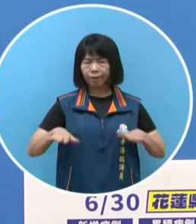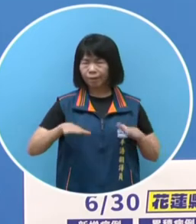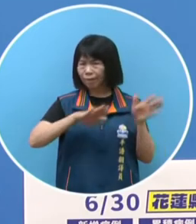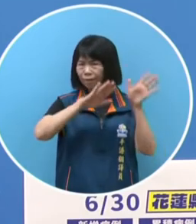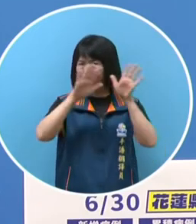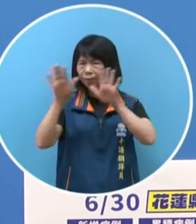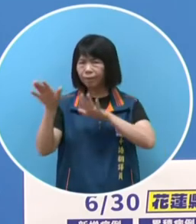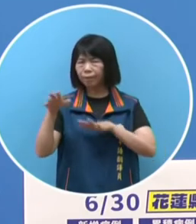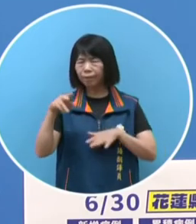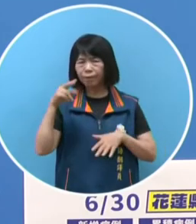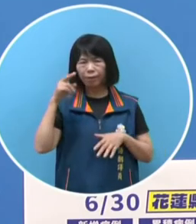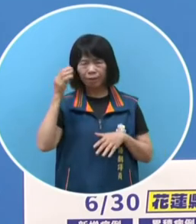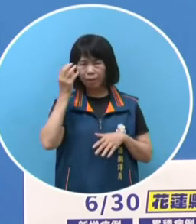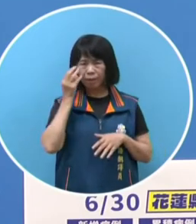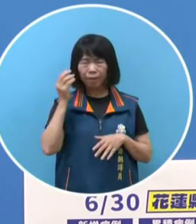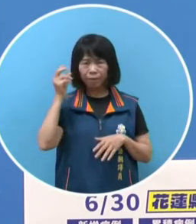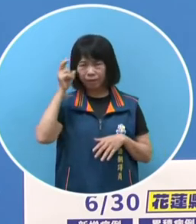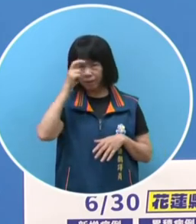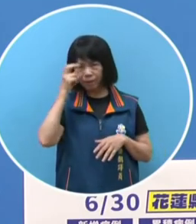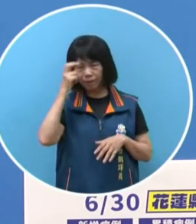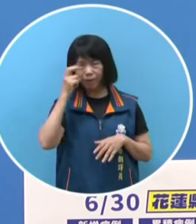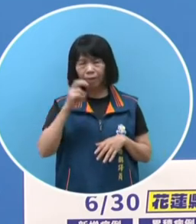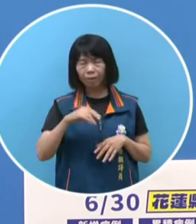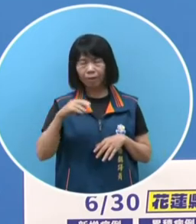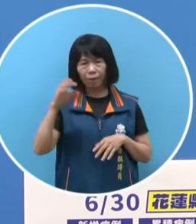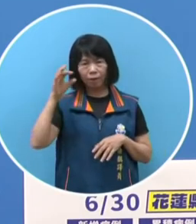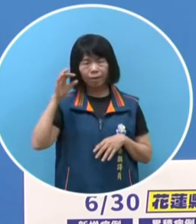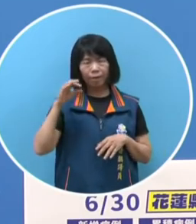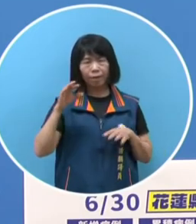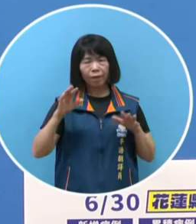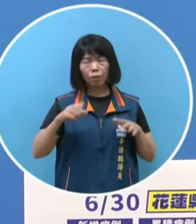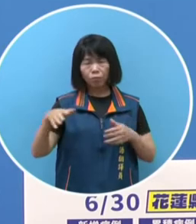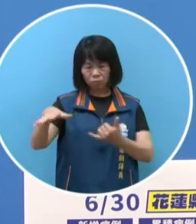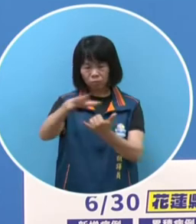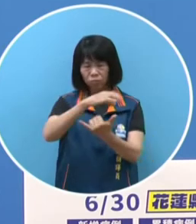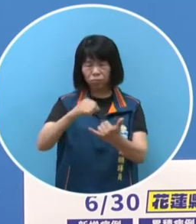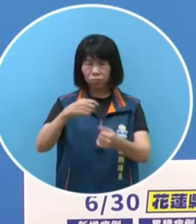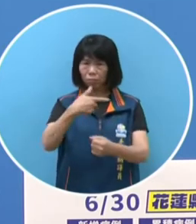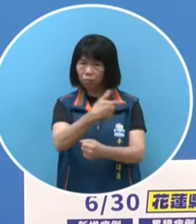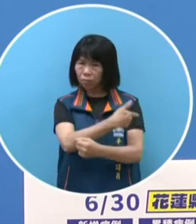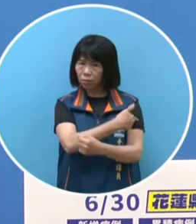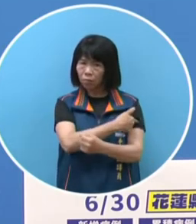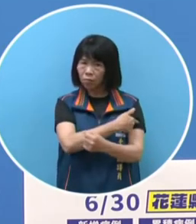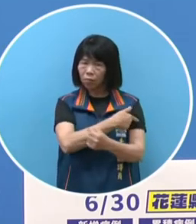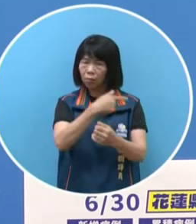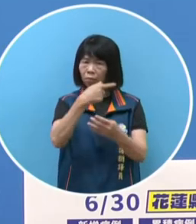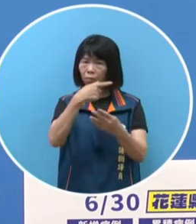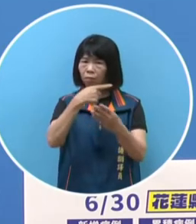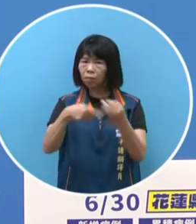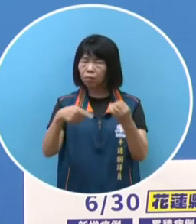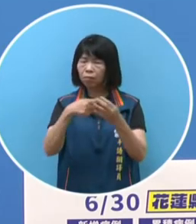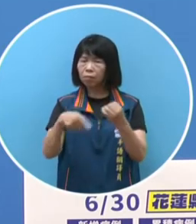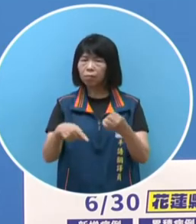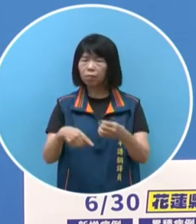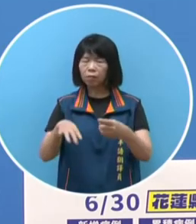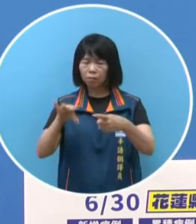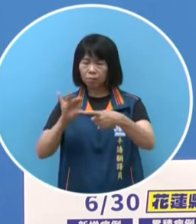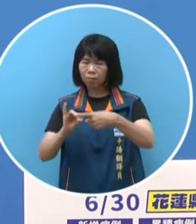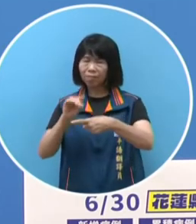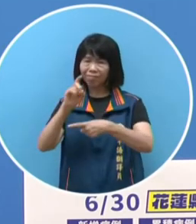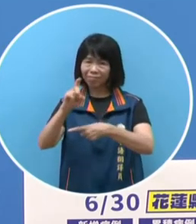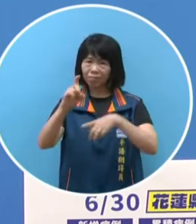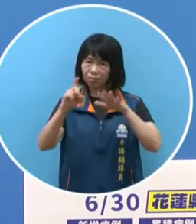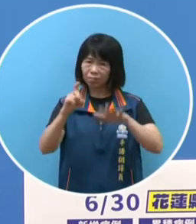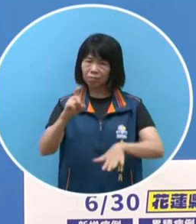看，全国的施打率、接种率都还不到10%，